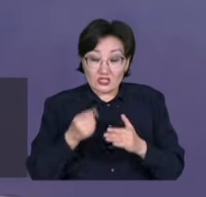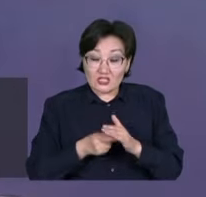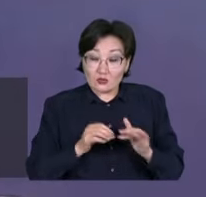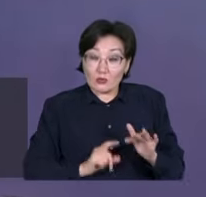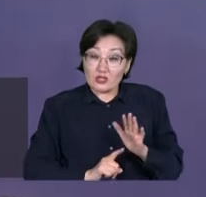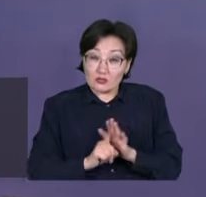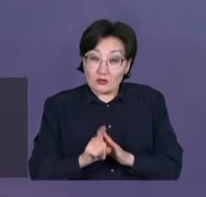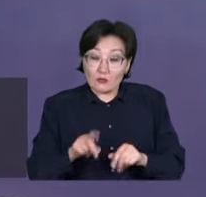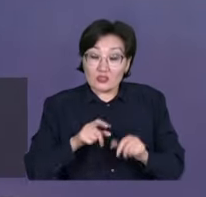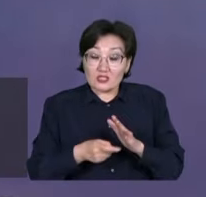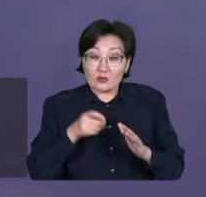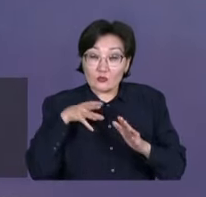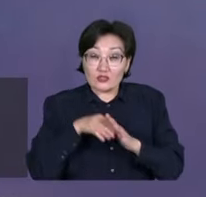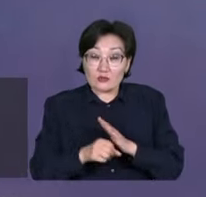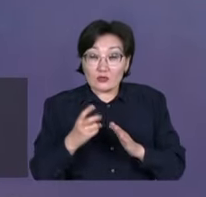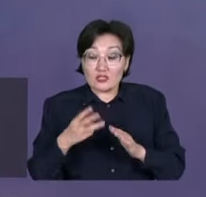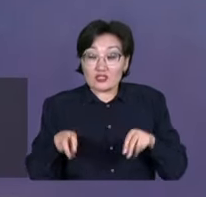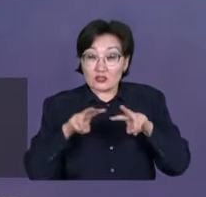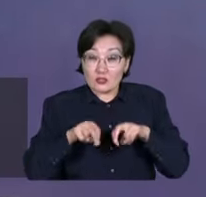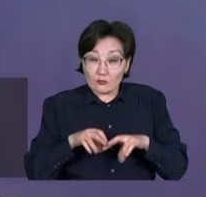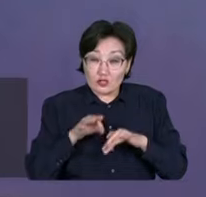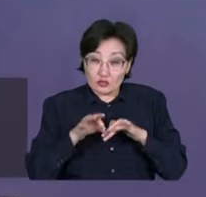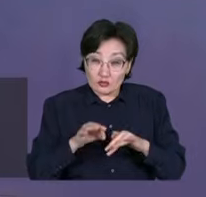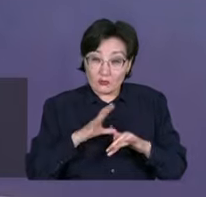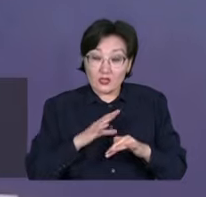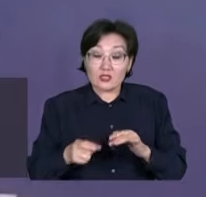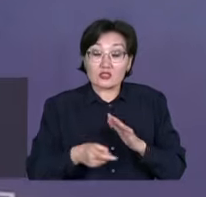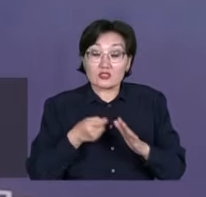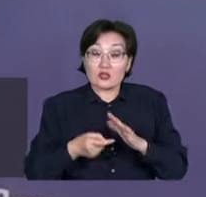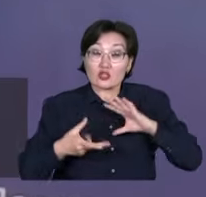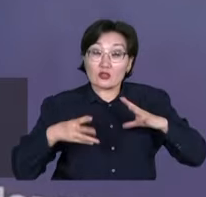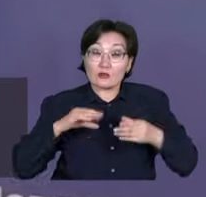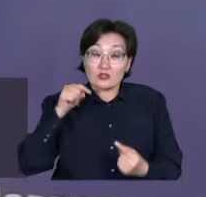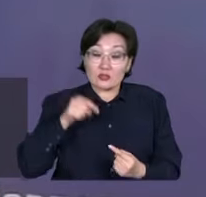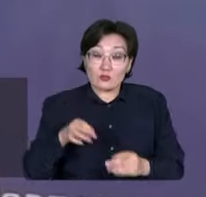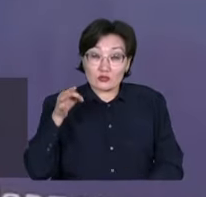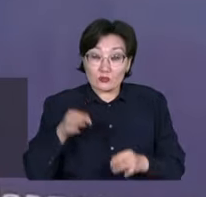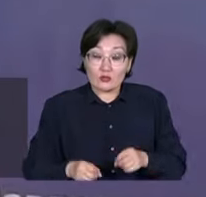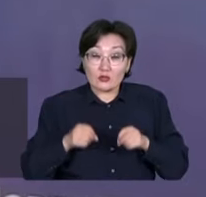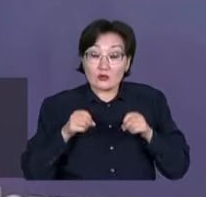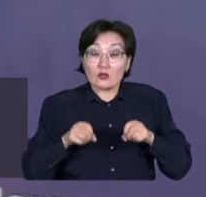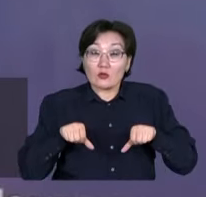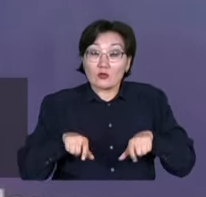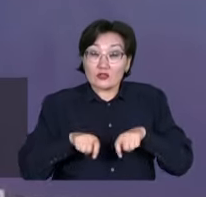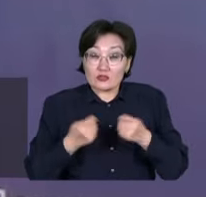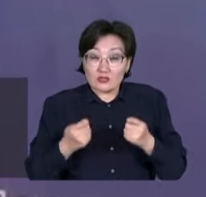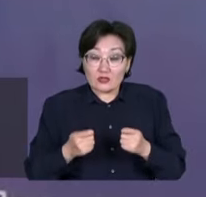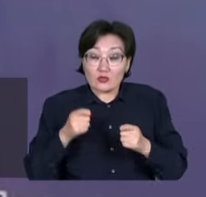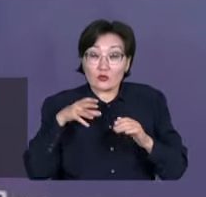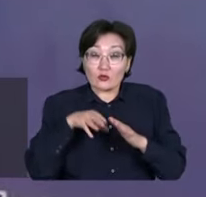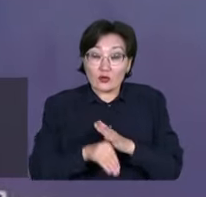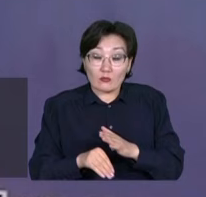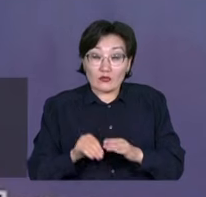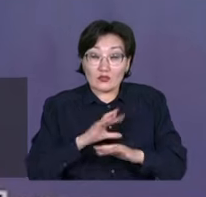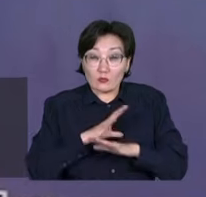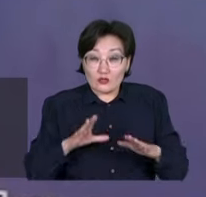жүргізілді. Тергеу шеңберінде бірқатар сараптамалар тағайындалды. Сараптама нәтижелері бойынша қылмыстық құқық бұзушылық құрамының болмауына байланысты